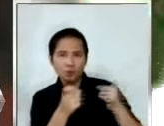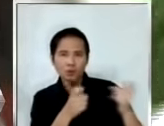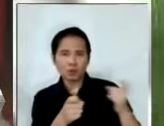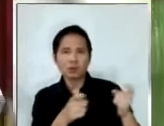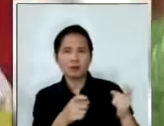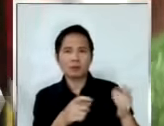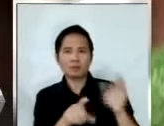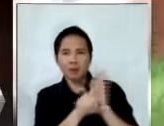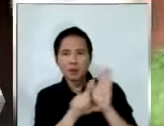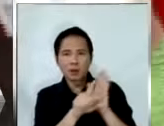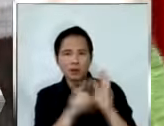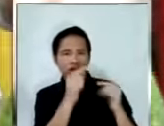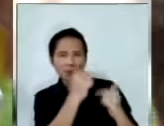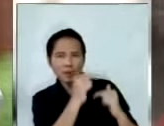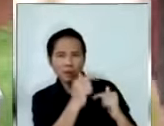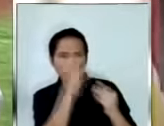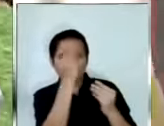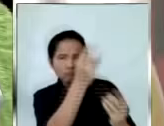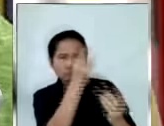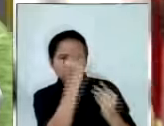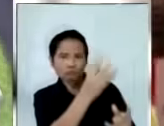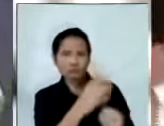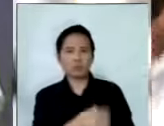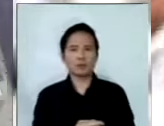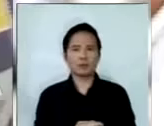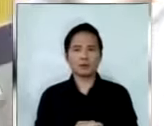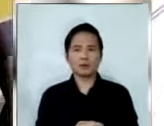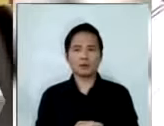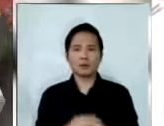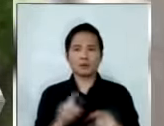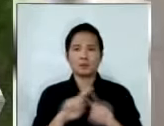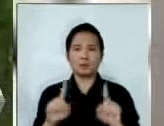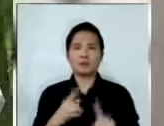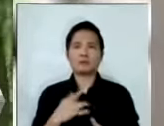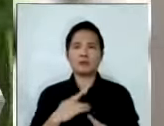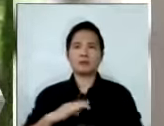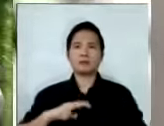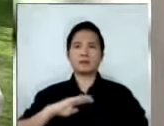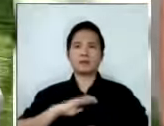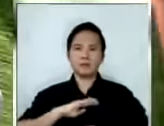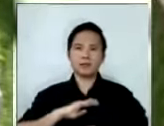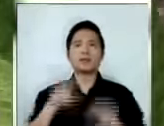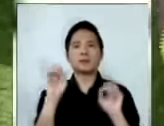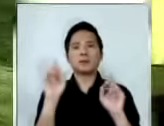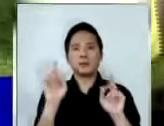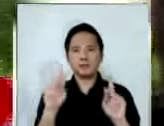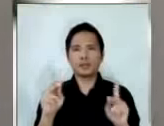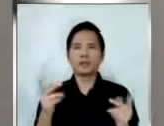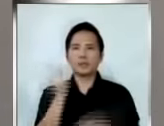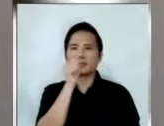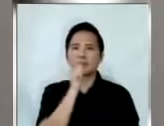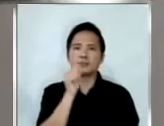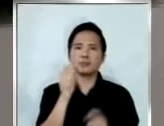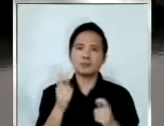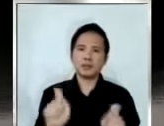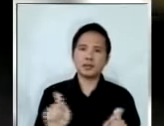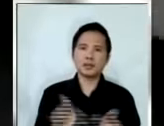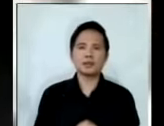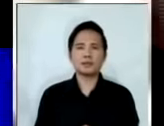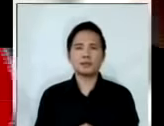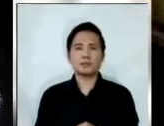Pero si Lolo Jesus, imbes sa panghinaan ng loob, tuloy lang sa pagsubok. 3 oras na, hindi makasakit, daming tao. Sa tindi ng